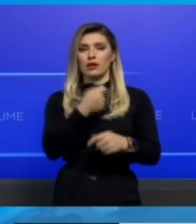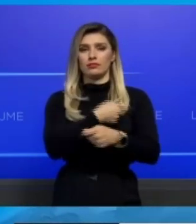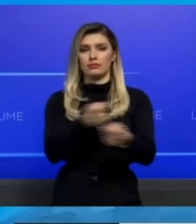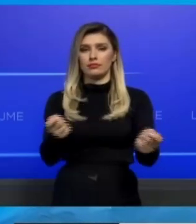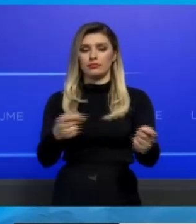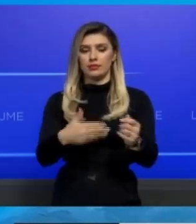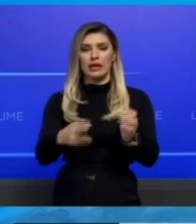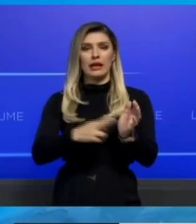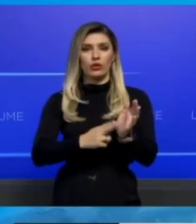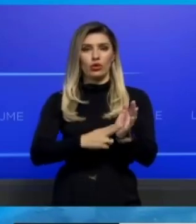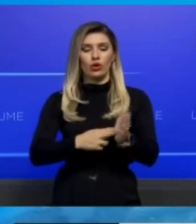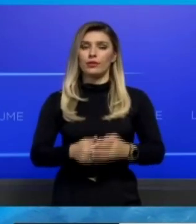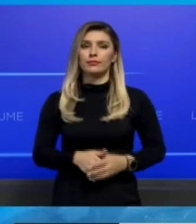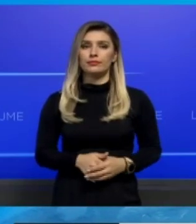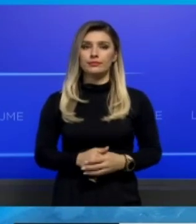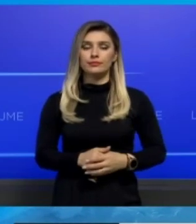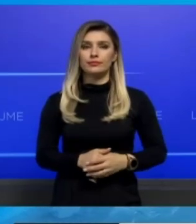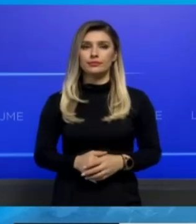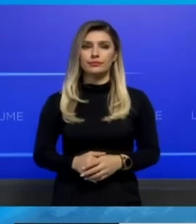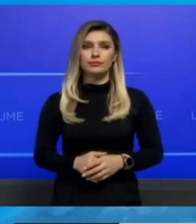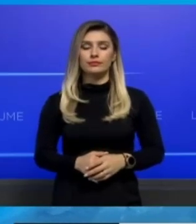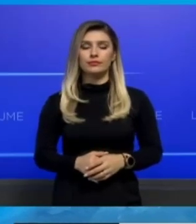nëntor.